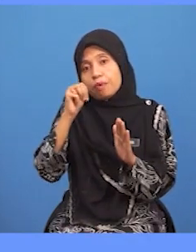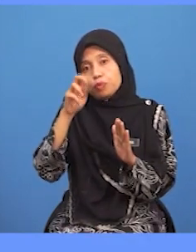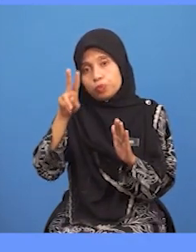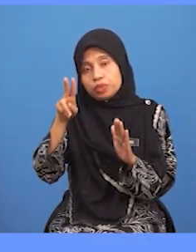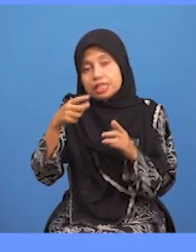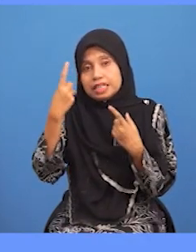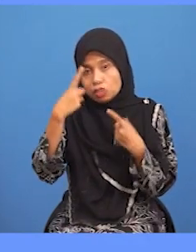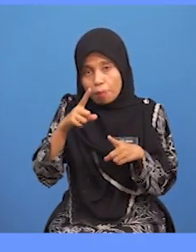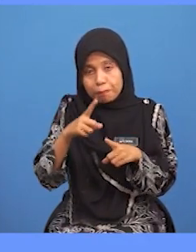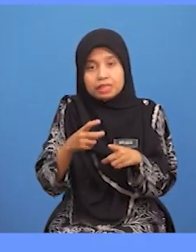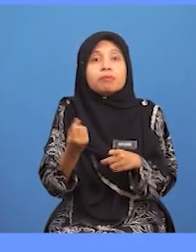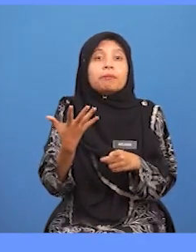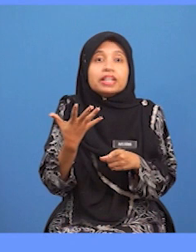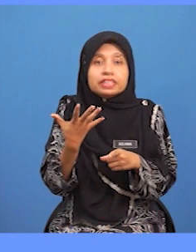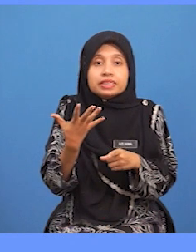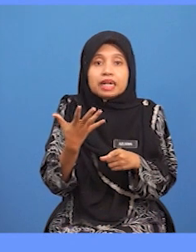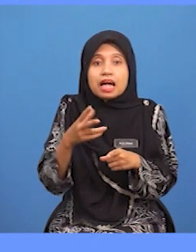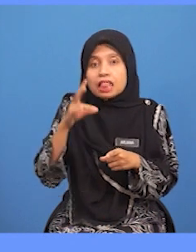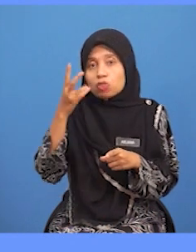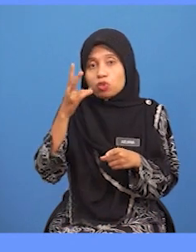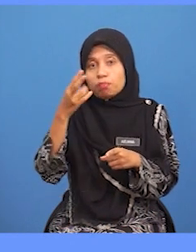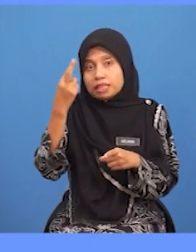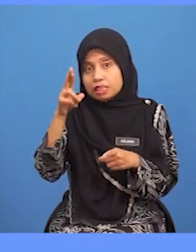seunit dan jawapan yang diperoleh ialah